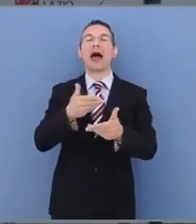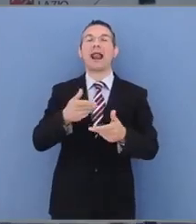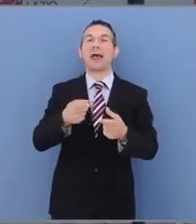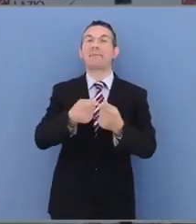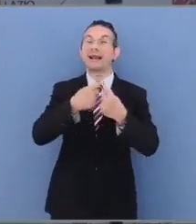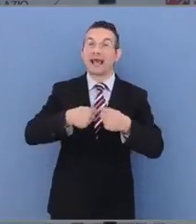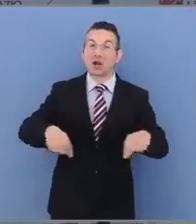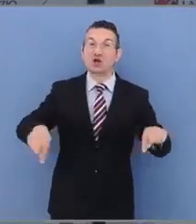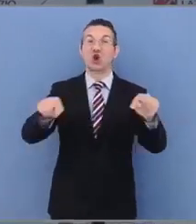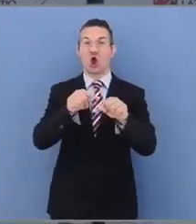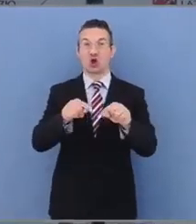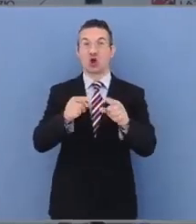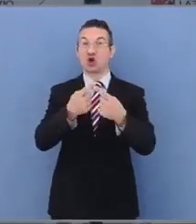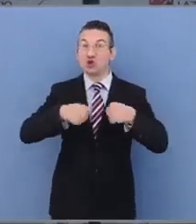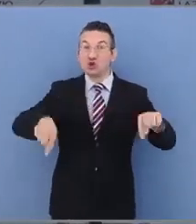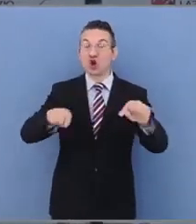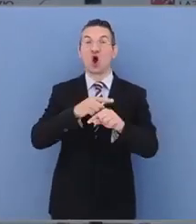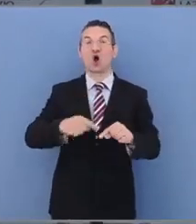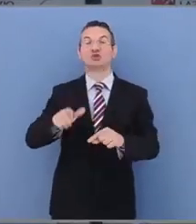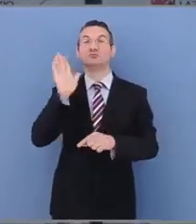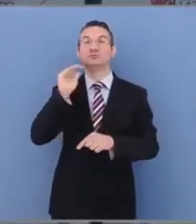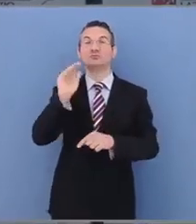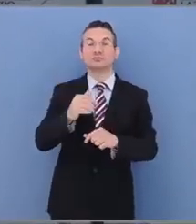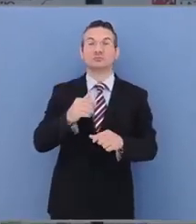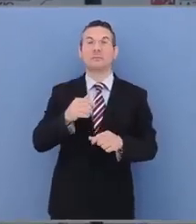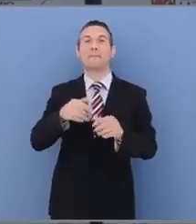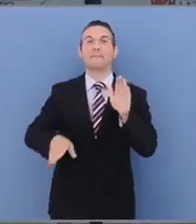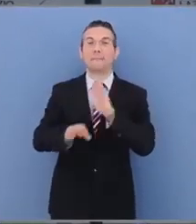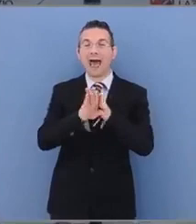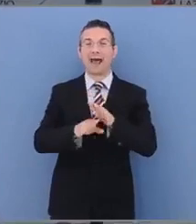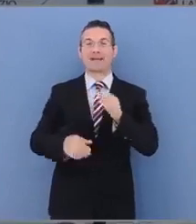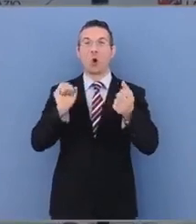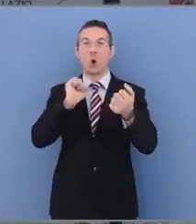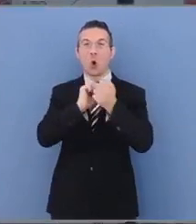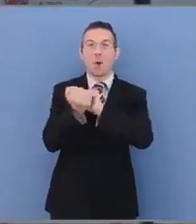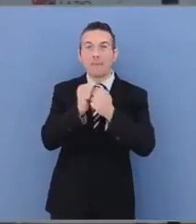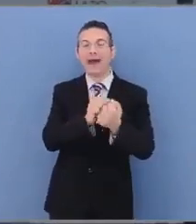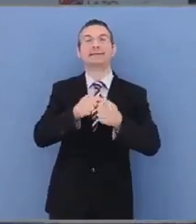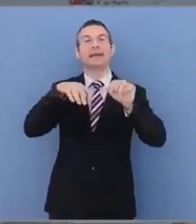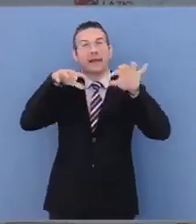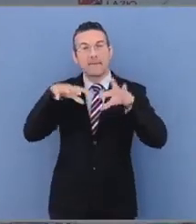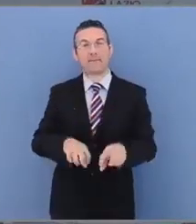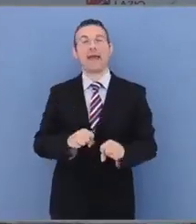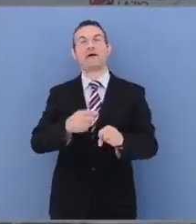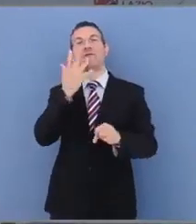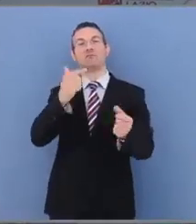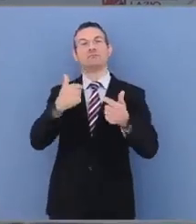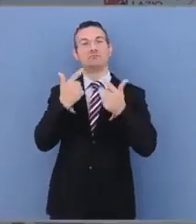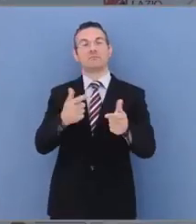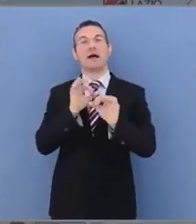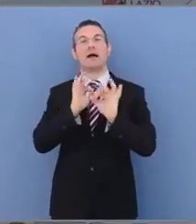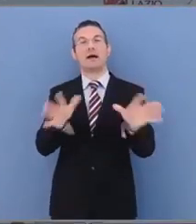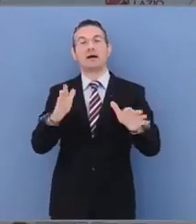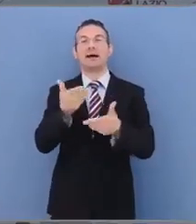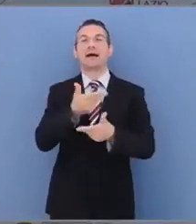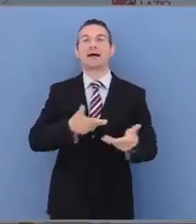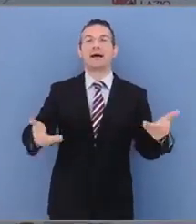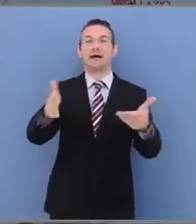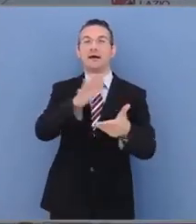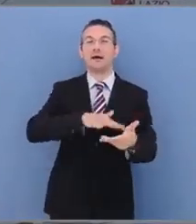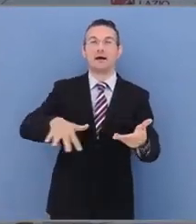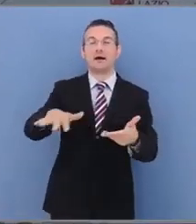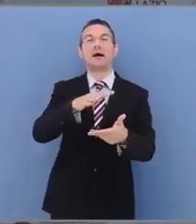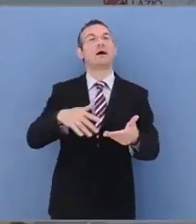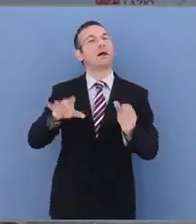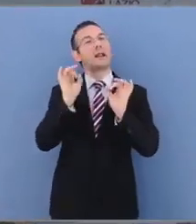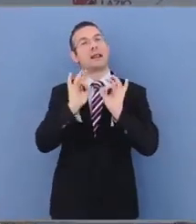batte, combatte e si impegna per cercare di liberare gli spazi di territorio, liberare anche delle persone dalla libertà di